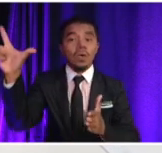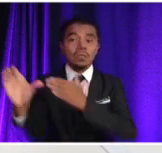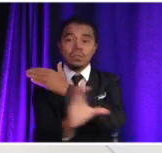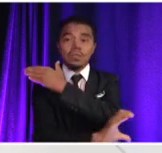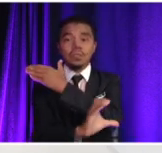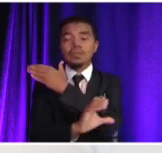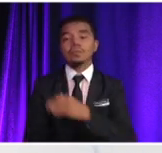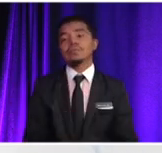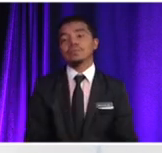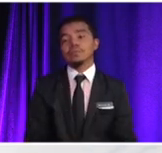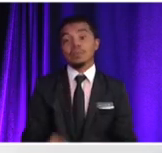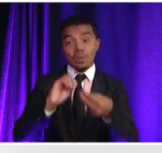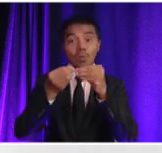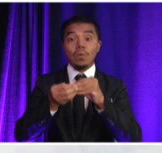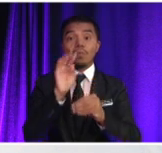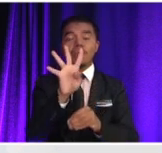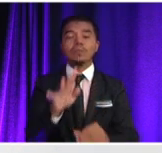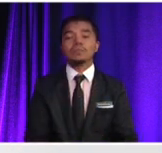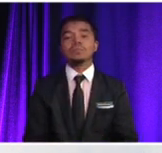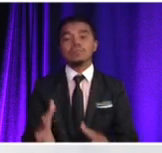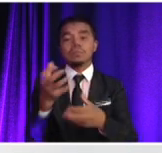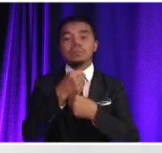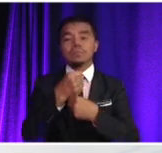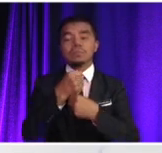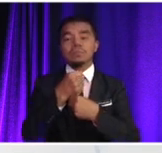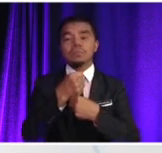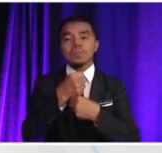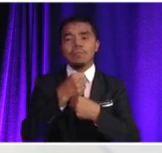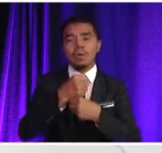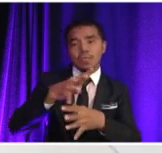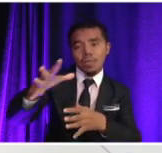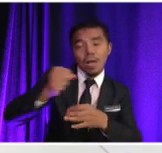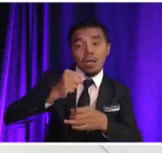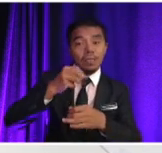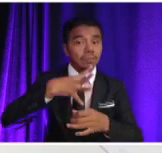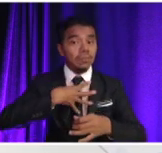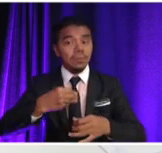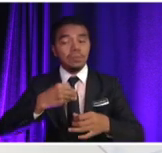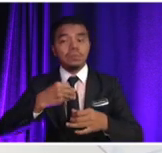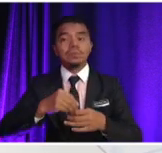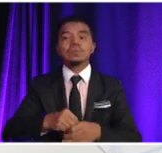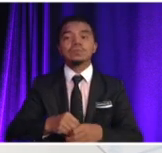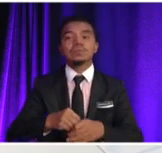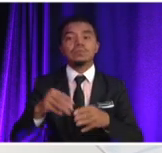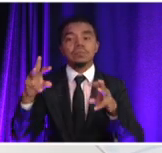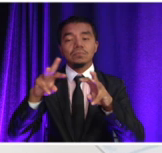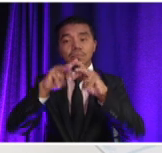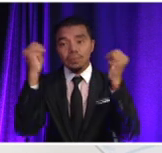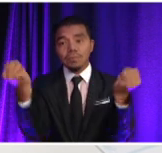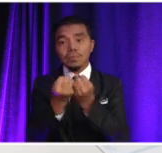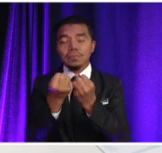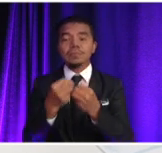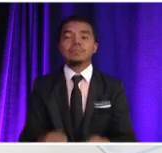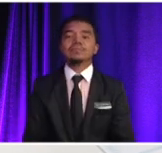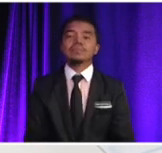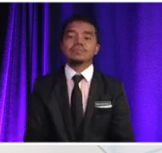yang keempat dapat memenuhi permintaan dan kehendak masyarakat Iya betul betul Mari